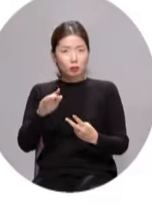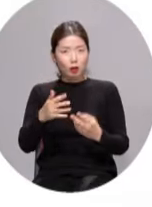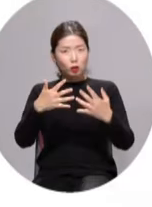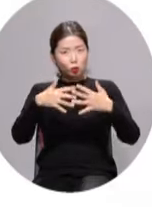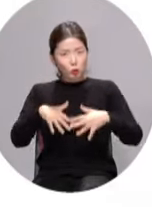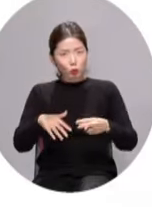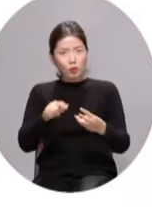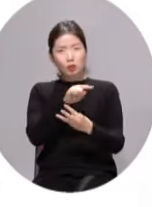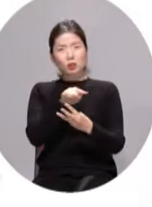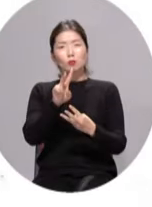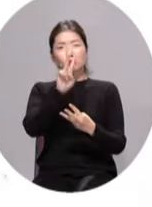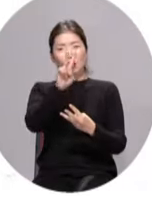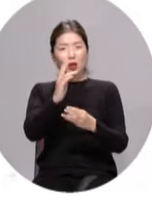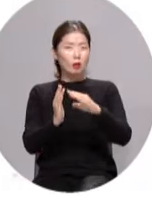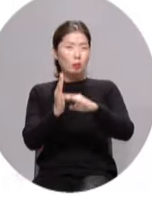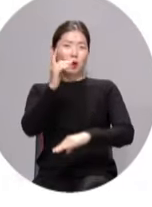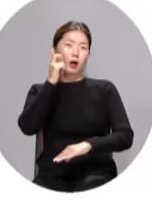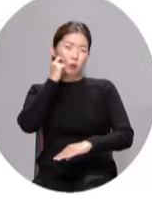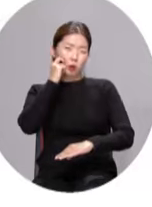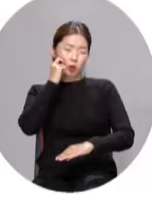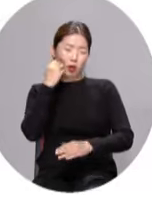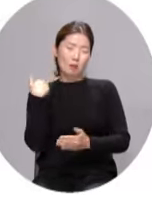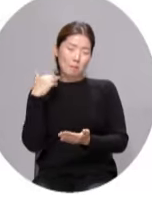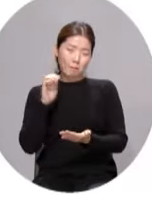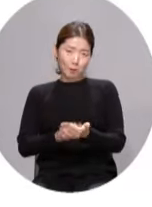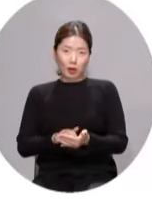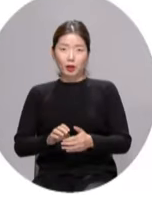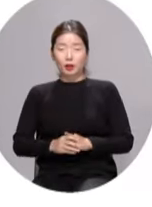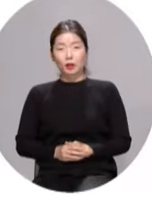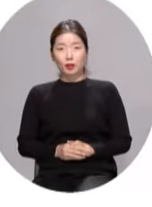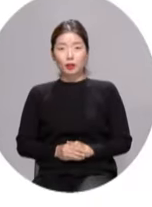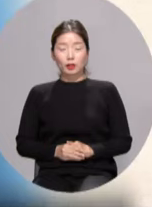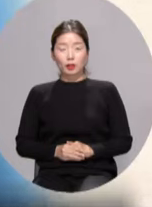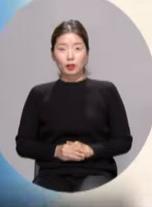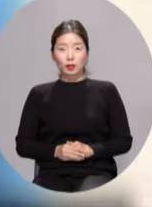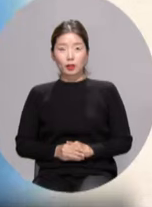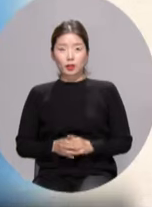요건인 3를 넘지 못해 원점으로 돌아왔습니다